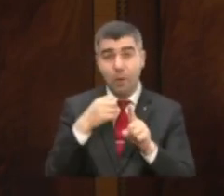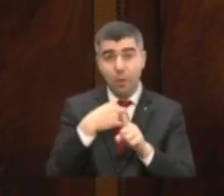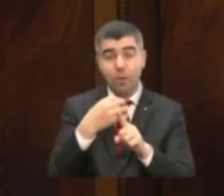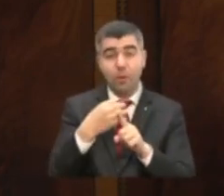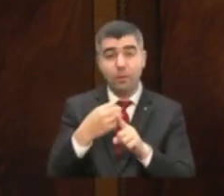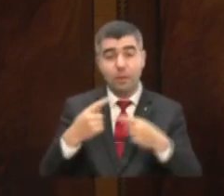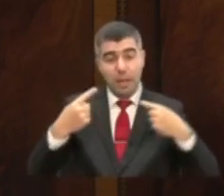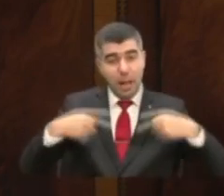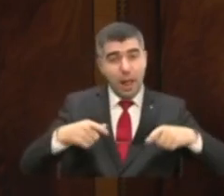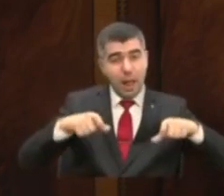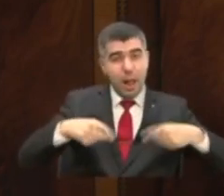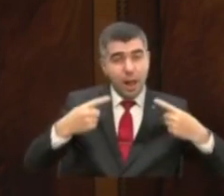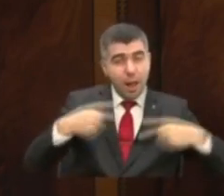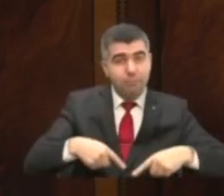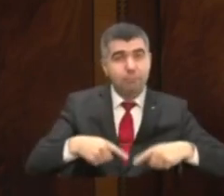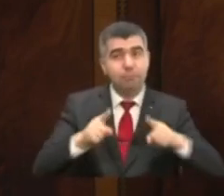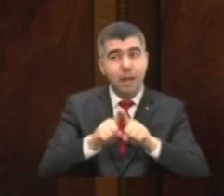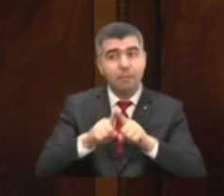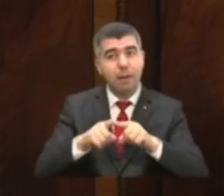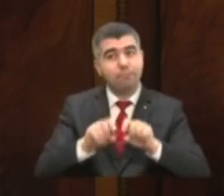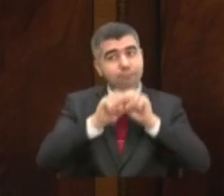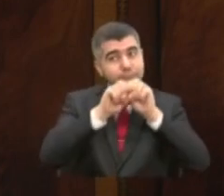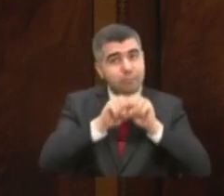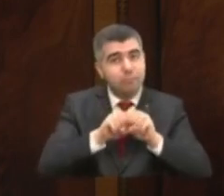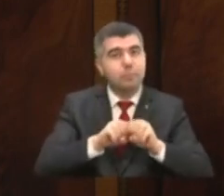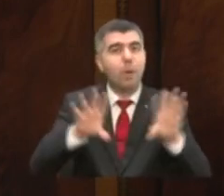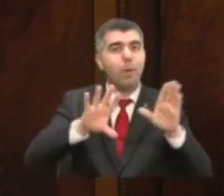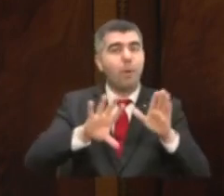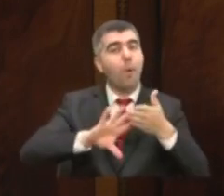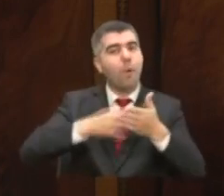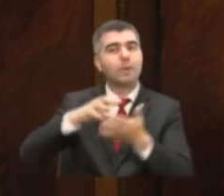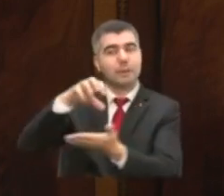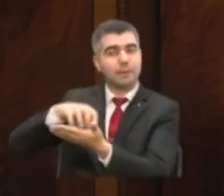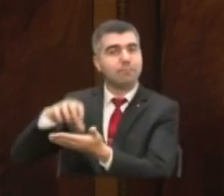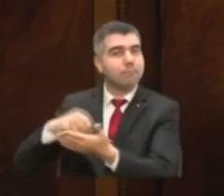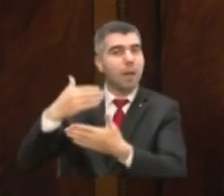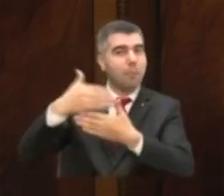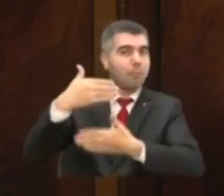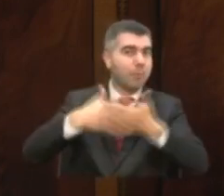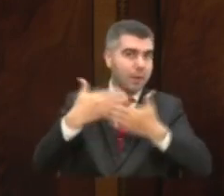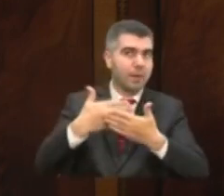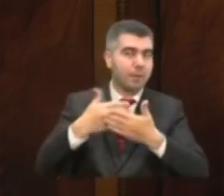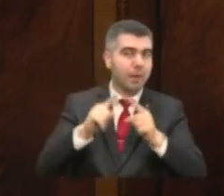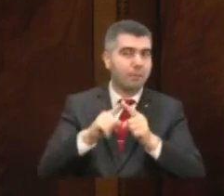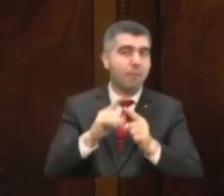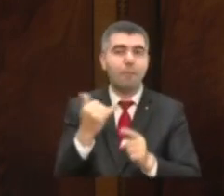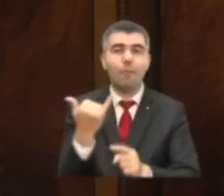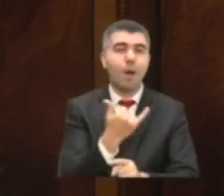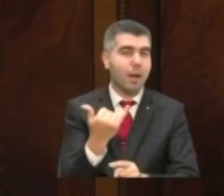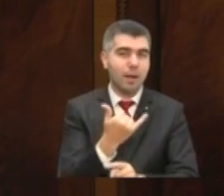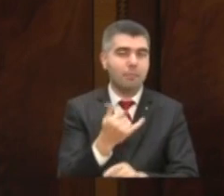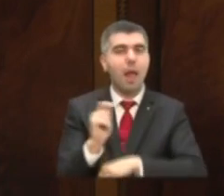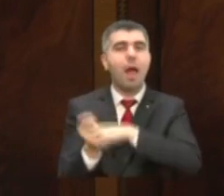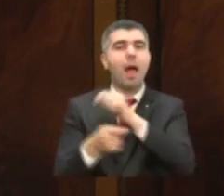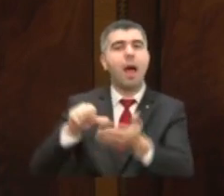ملاعب القرب باش يمكن تلبي مزيد من الطلب المتزايد، وخصوصا في العالم القروي وفي